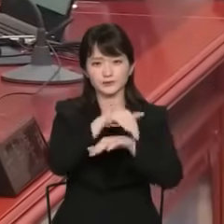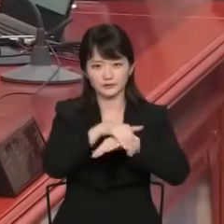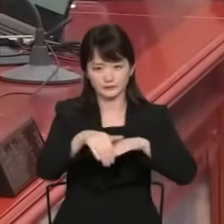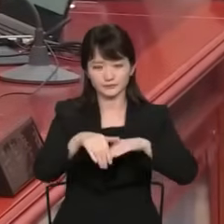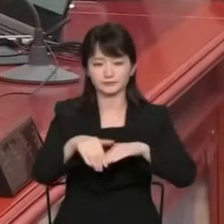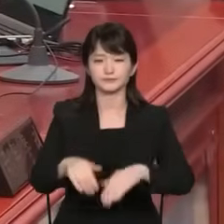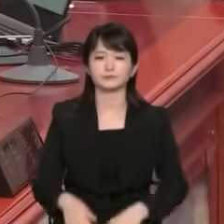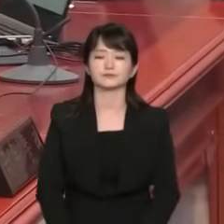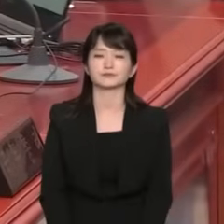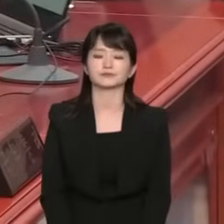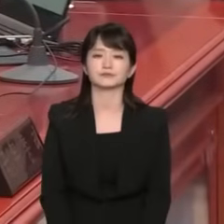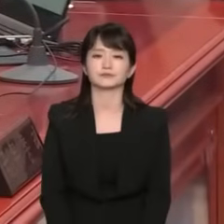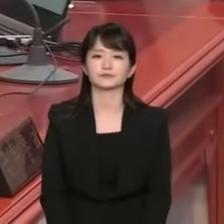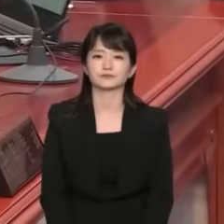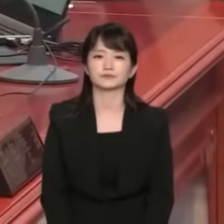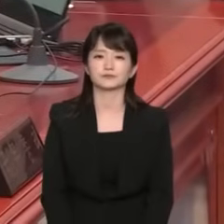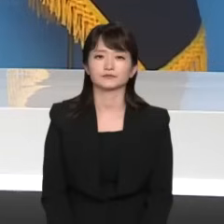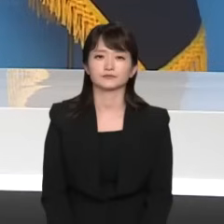JTBC 이재승입니다.